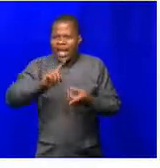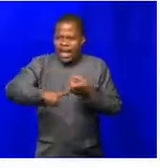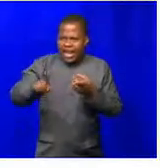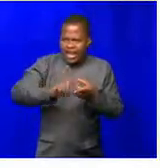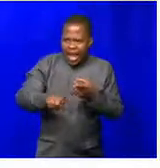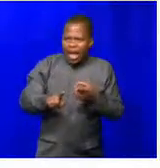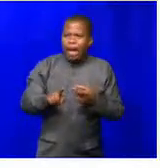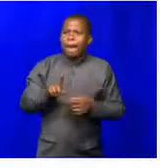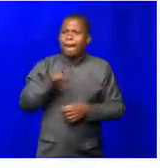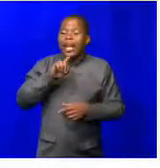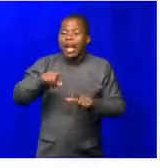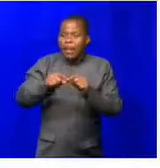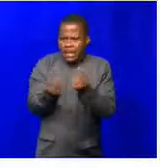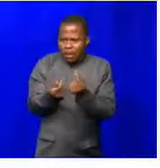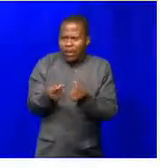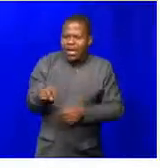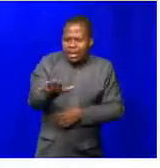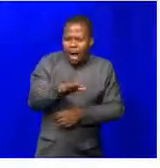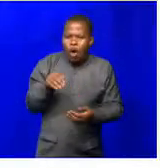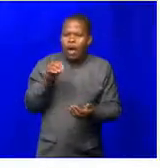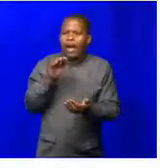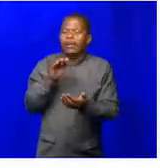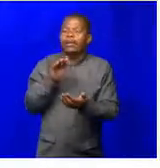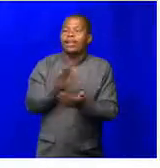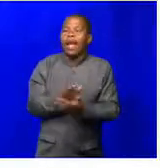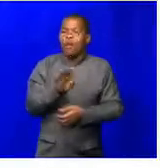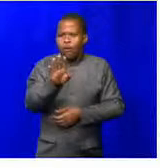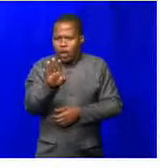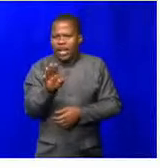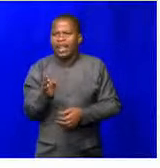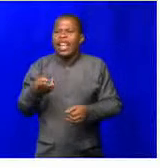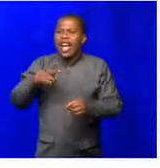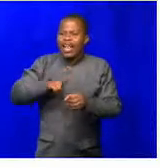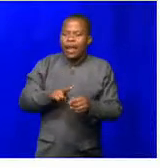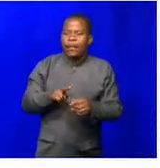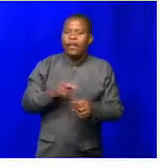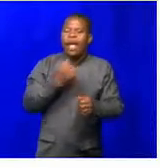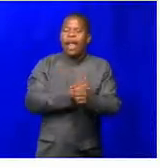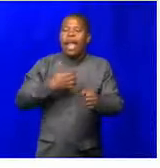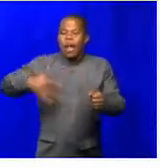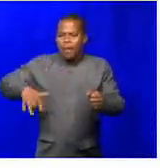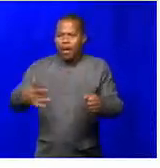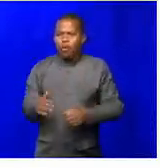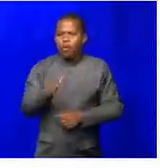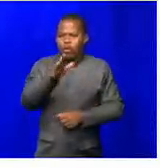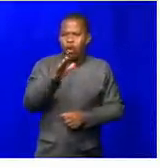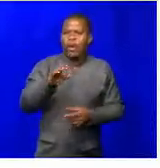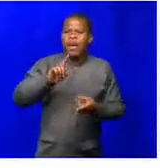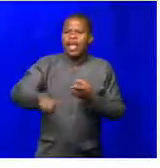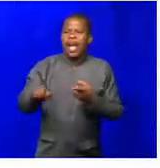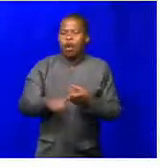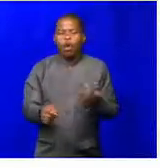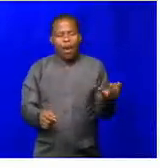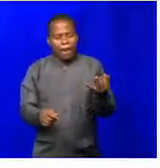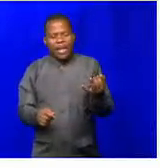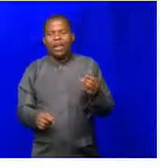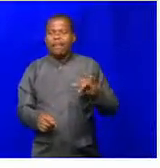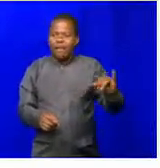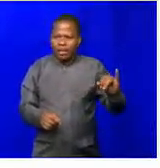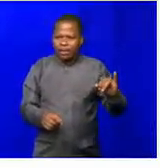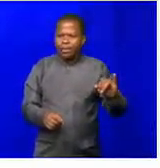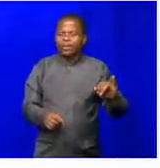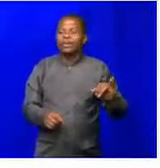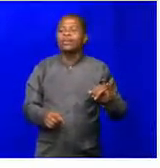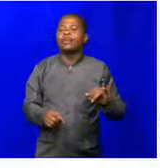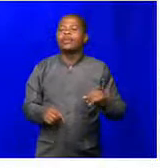adlalile etinkundleni letahlukahlukene etakuleli. Enkundleni yasemavuso bekusindwe ngebelitfole njengoba bekudlala imidlalo lemibili lapho khona umdlalo